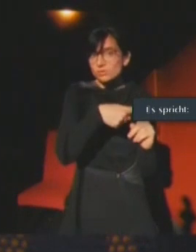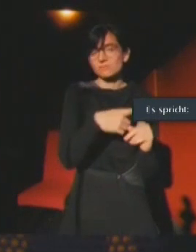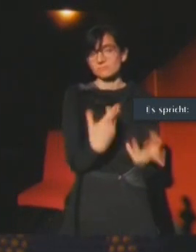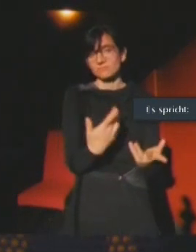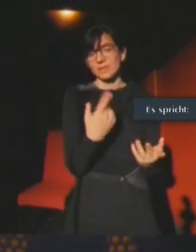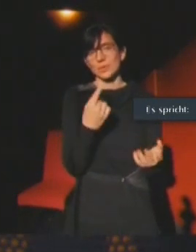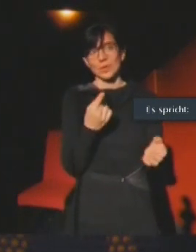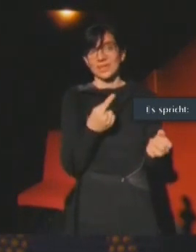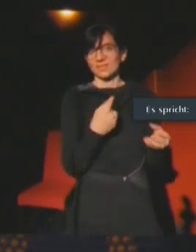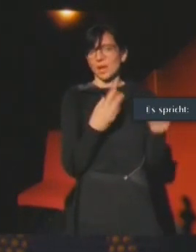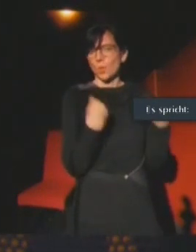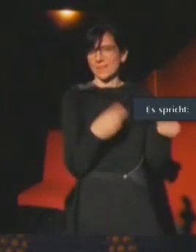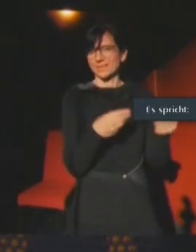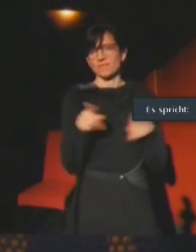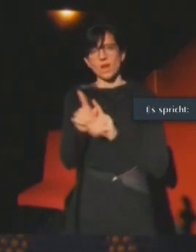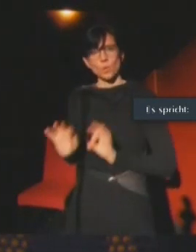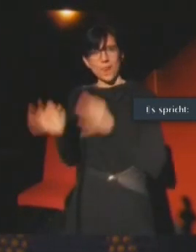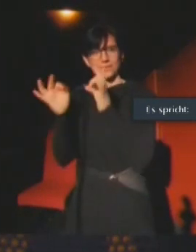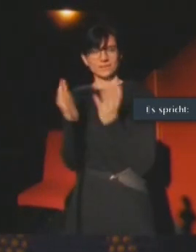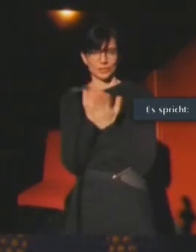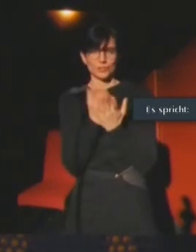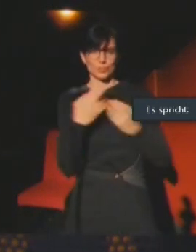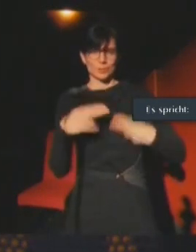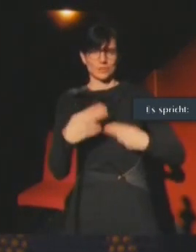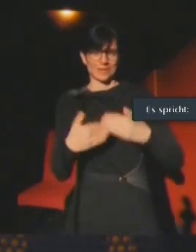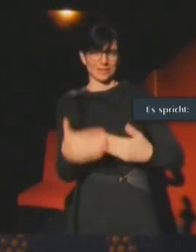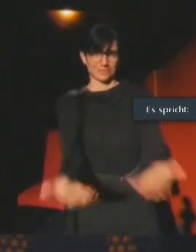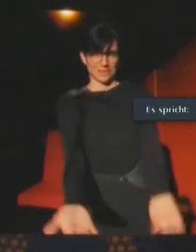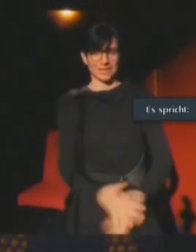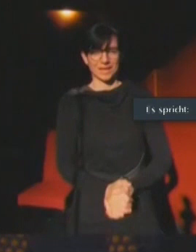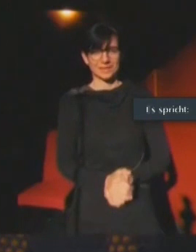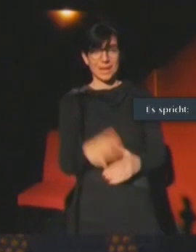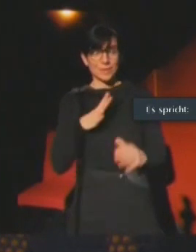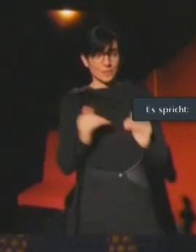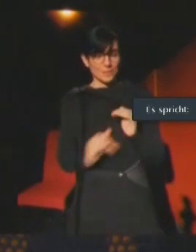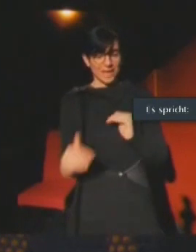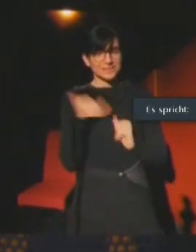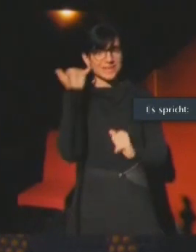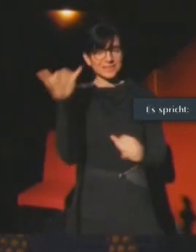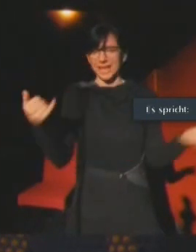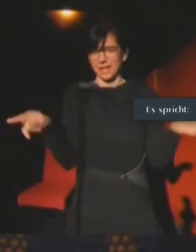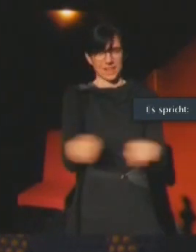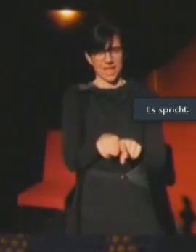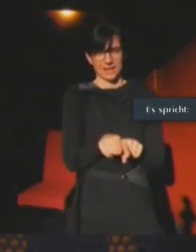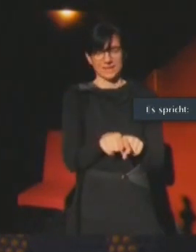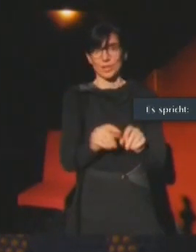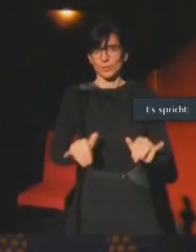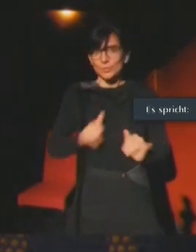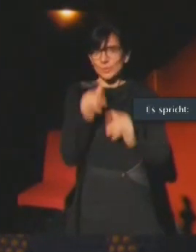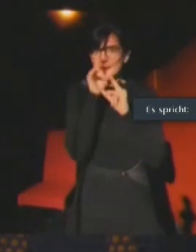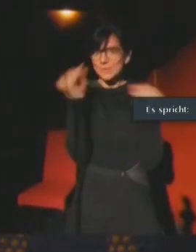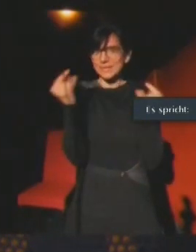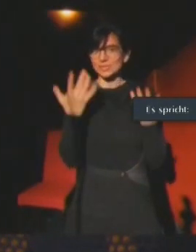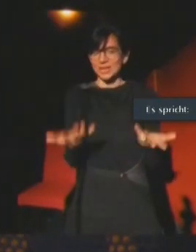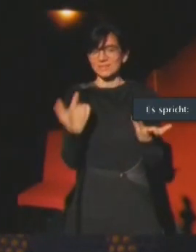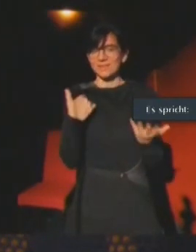also quantitativ und qualitativ weiterentwickelt, aber die eigentliche Grundidee bleibt die gleiche. Junge Menschen